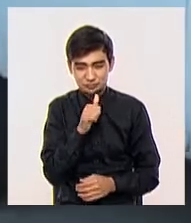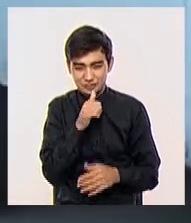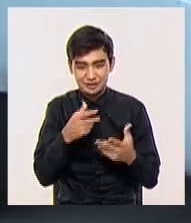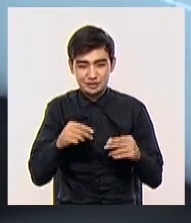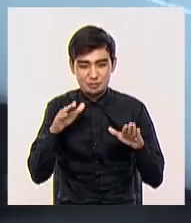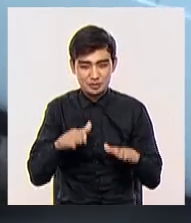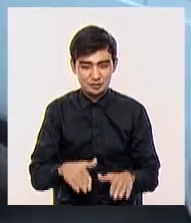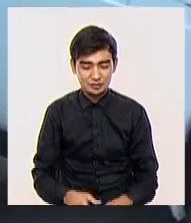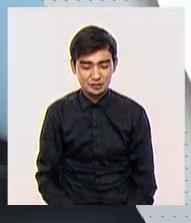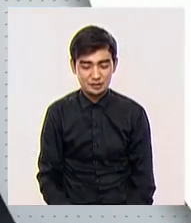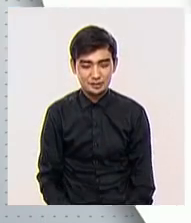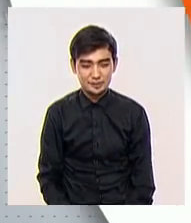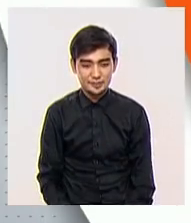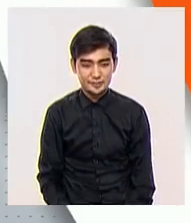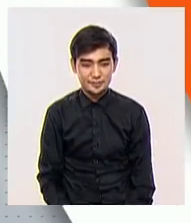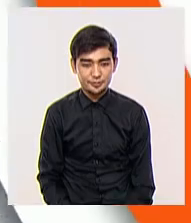жасайтындар қай өңірде?